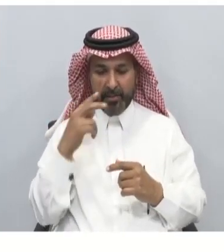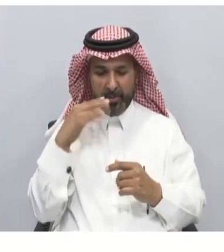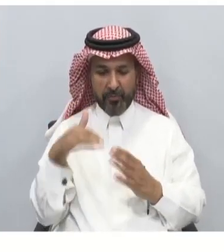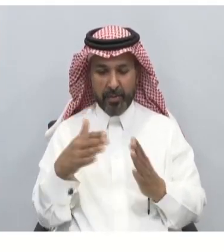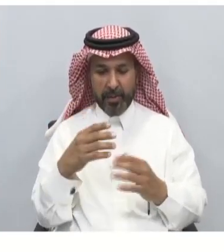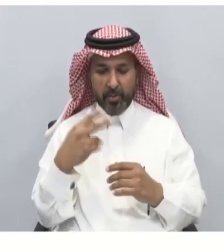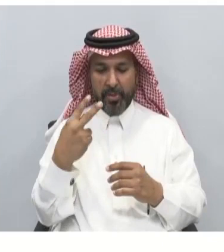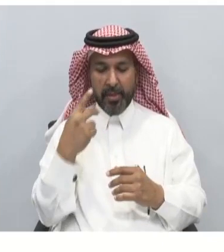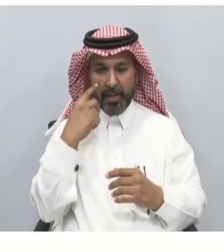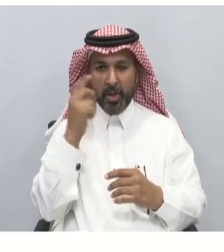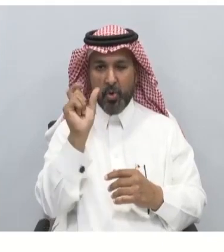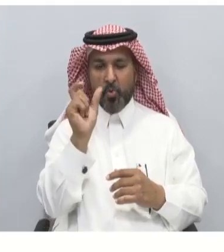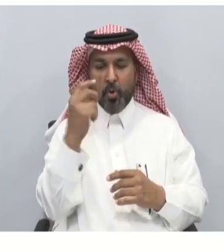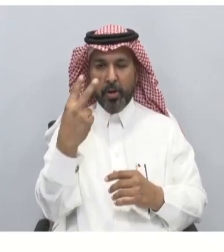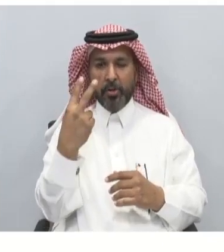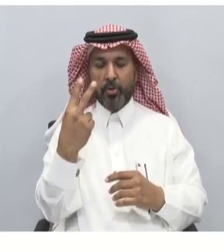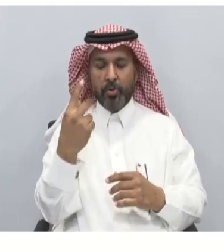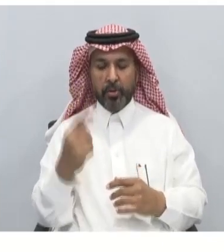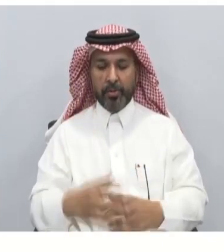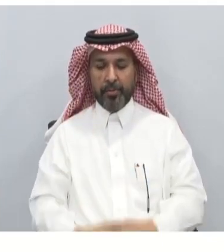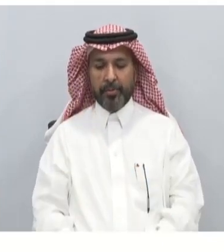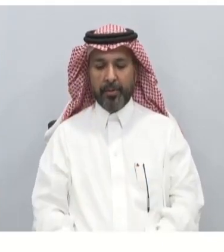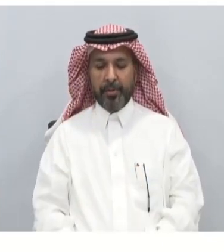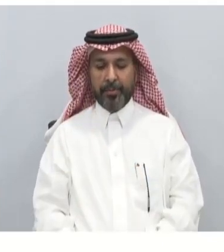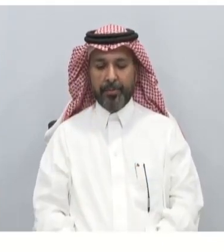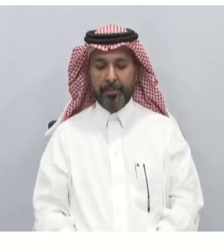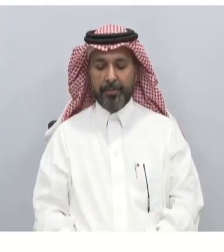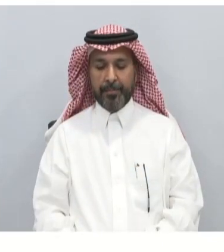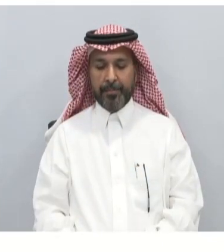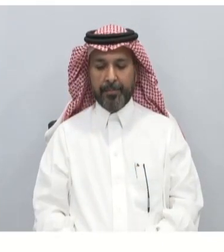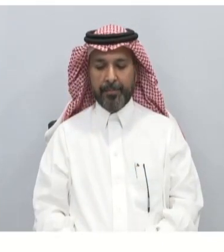الآن، راح أضع بدال النون 2،